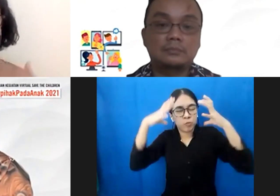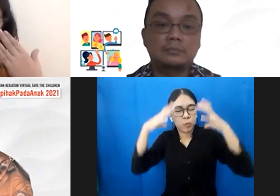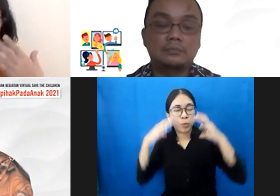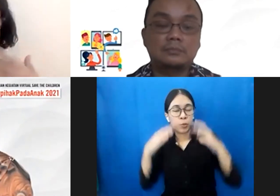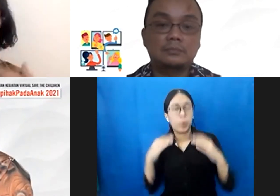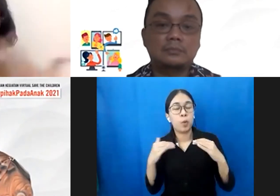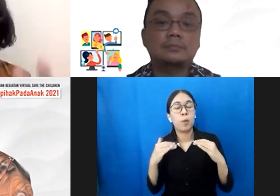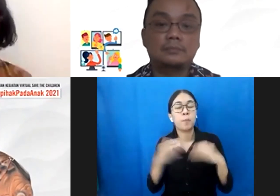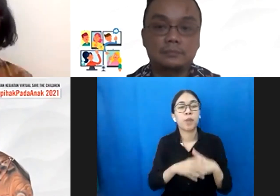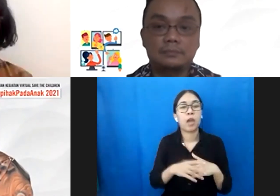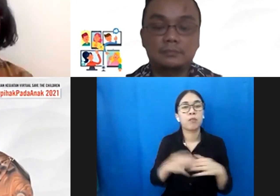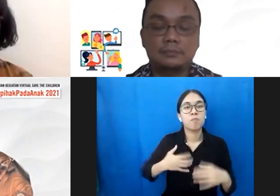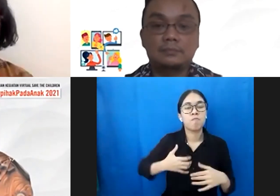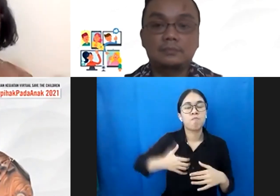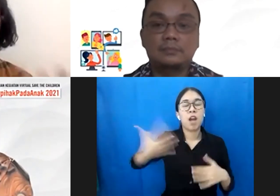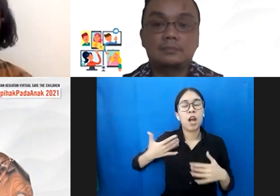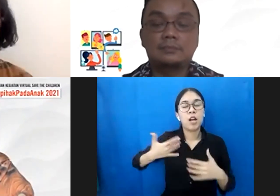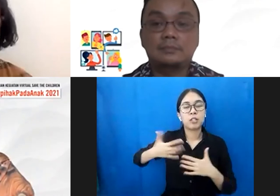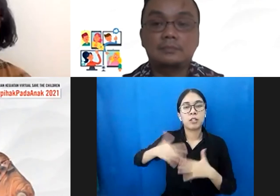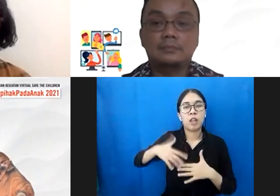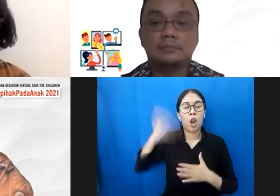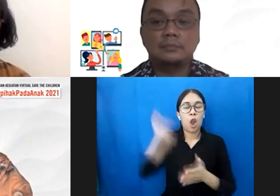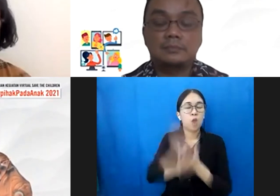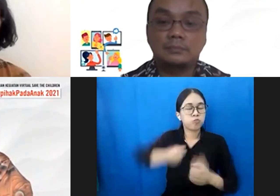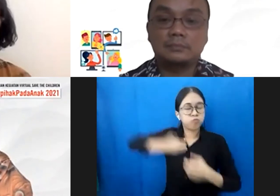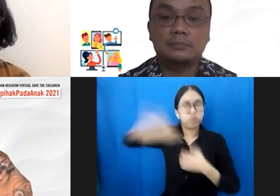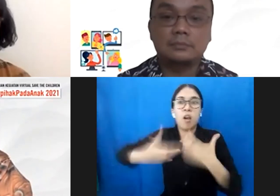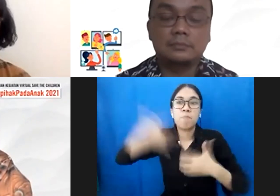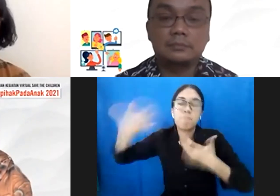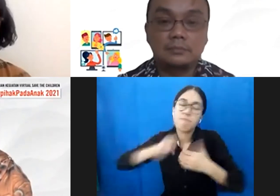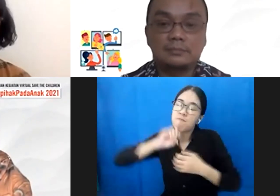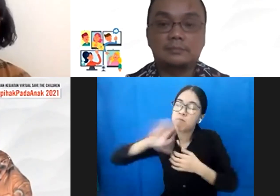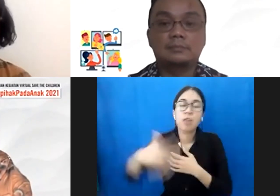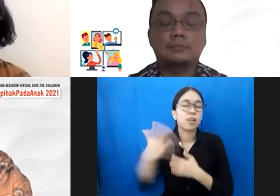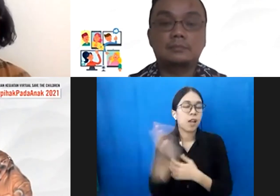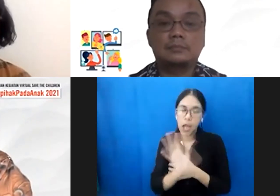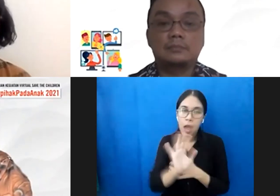ledakan marah itu tidak langsung kita keluarkan gitu, tapi kemudian kita